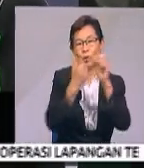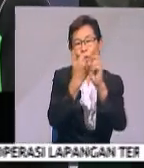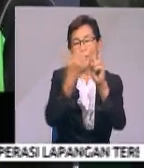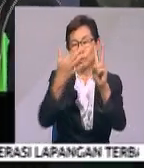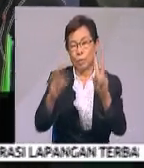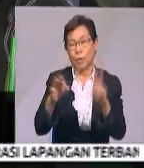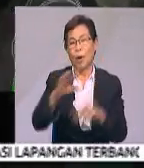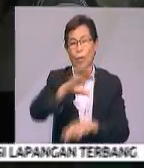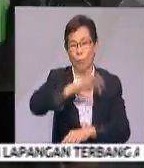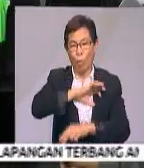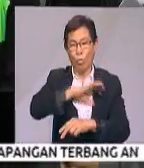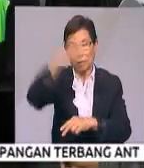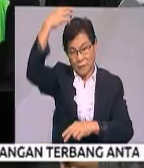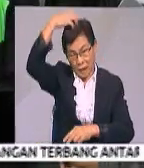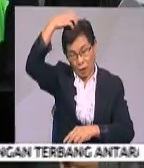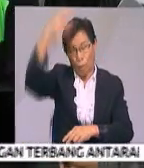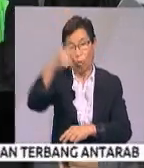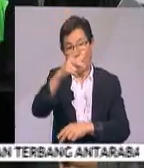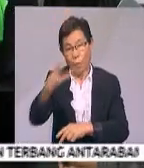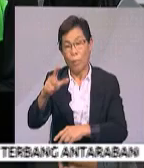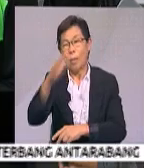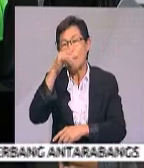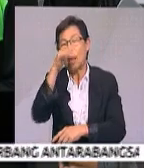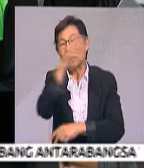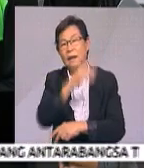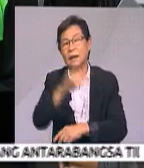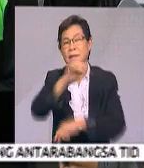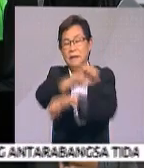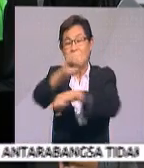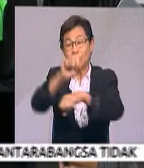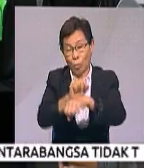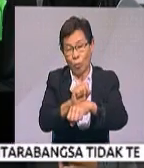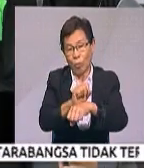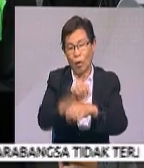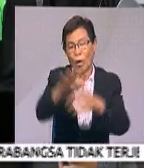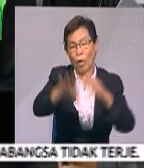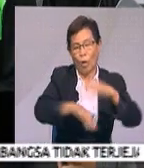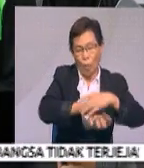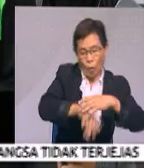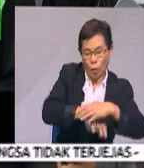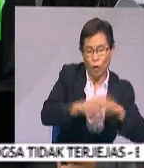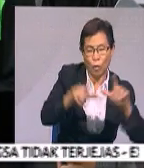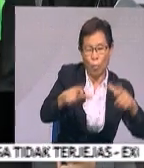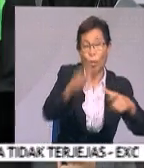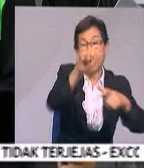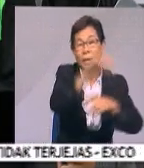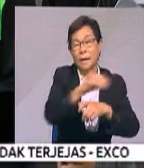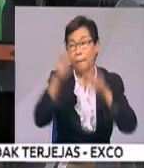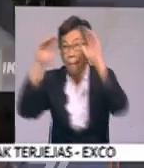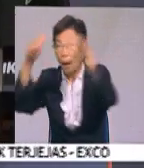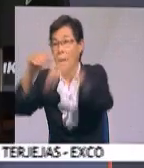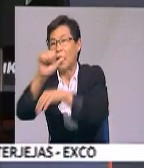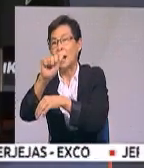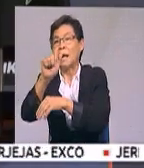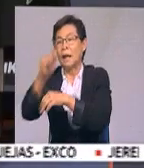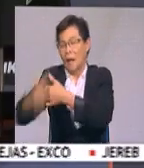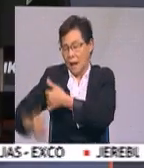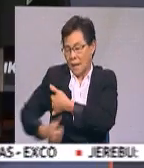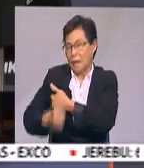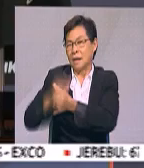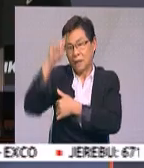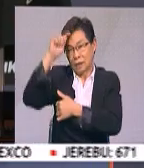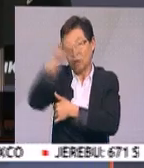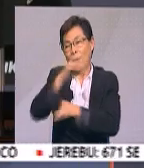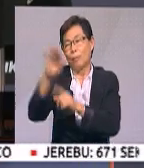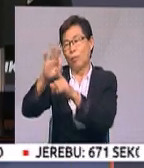2019, PDRM Selangor, Kuala Lumpur, Melaka dan Singapura diundi dalam kumpulan A, manakala Pahang, ATM Terengganu dan Pulau